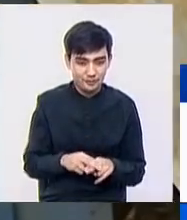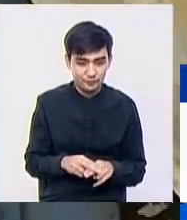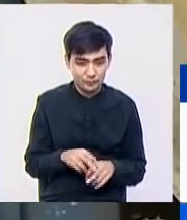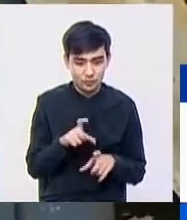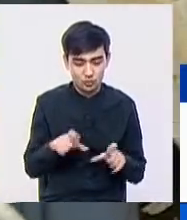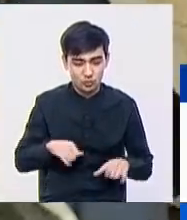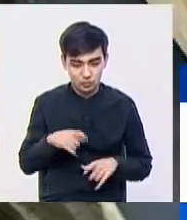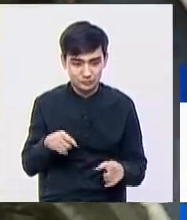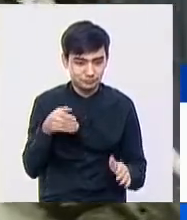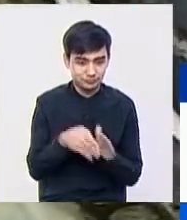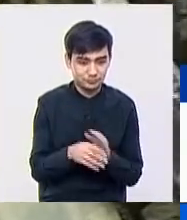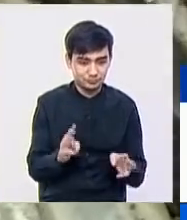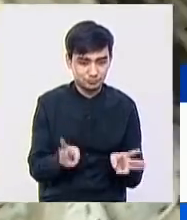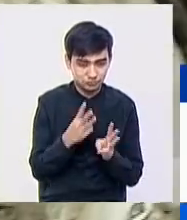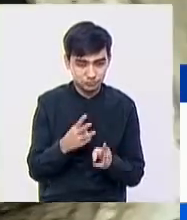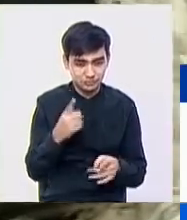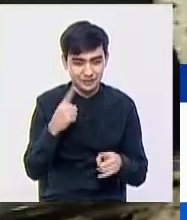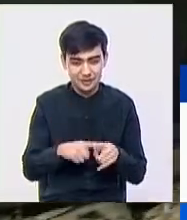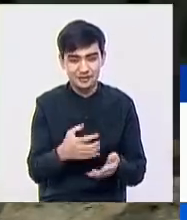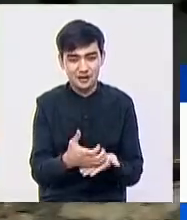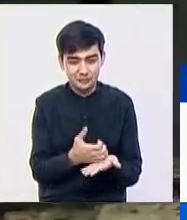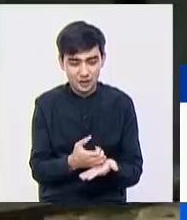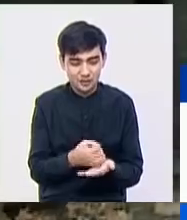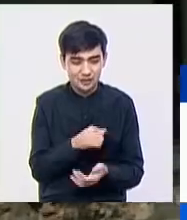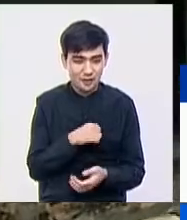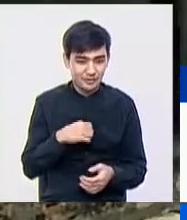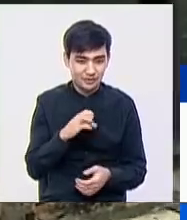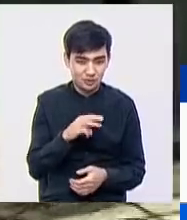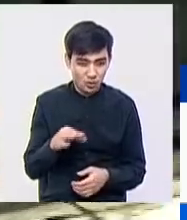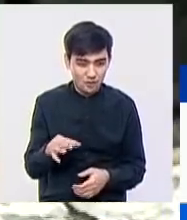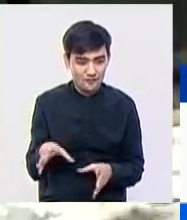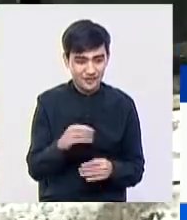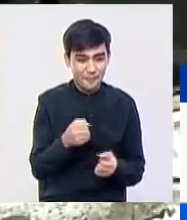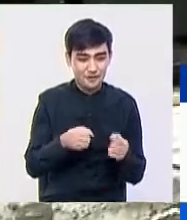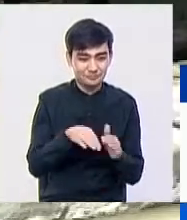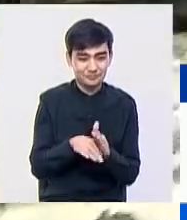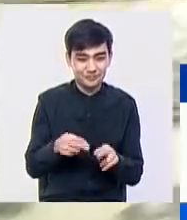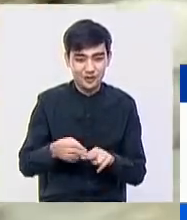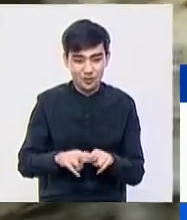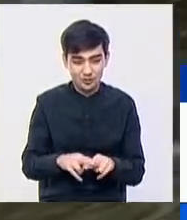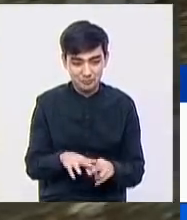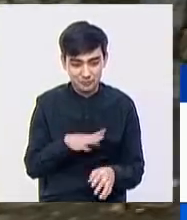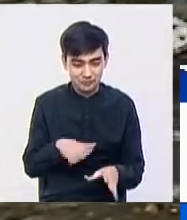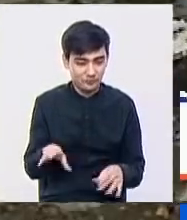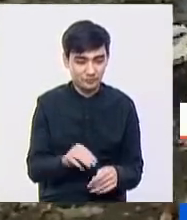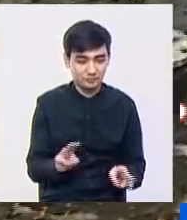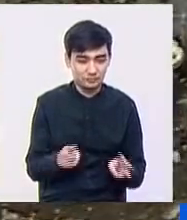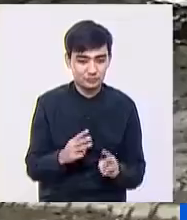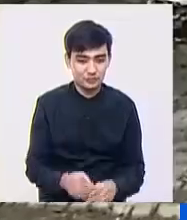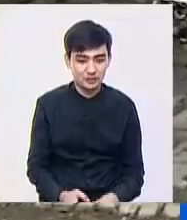мародеры. Сгорело оборудование, запчасти, само здание и все машины, находившиеся внутри.